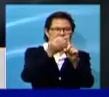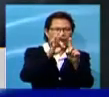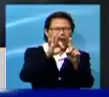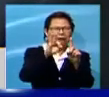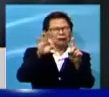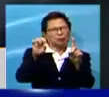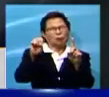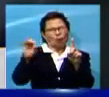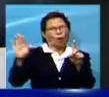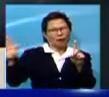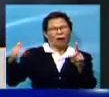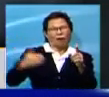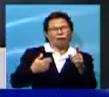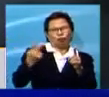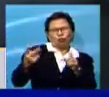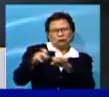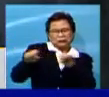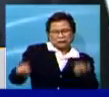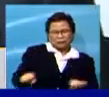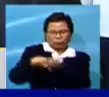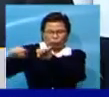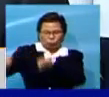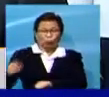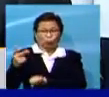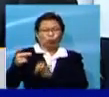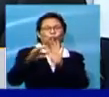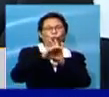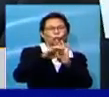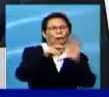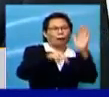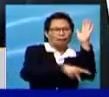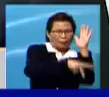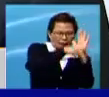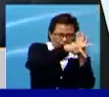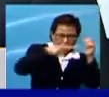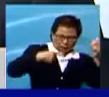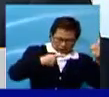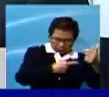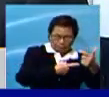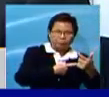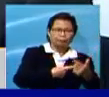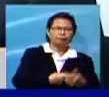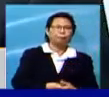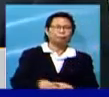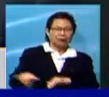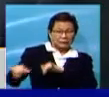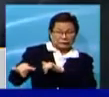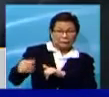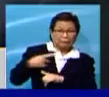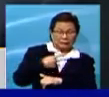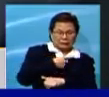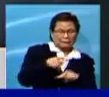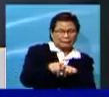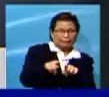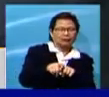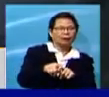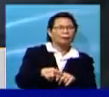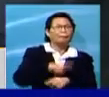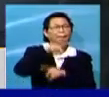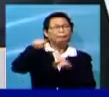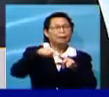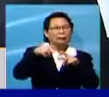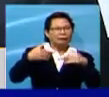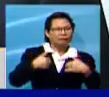1960-an, mereka memang ada dua sistem seperti parlimen kita. Tetapi lepas tu bila ada